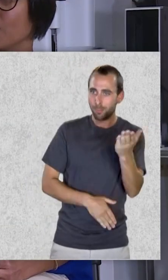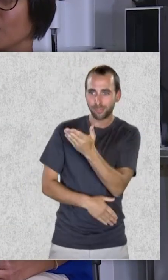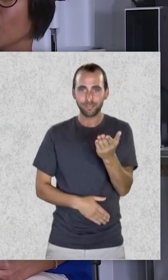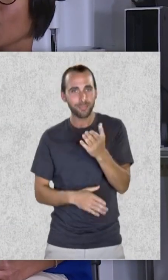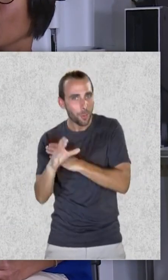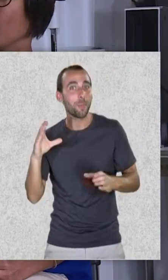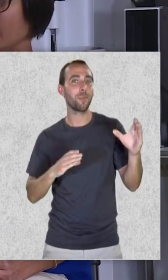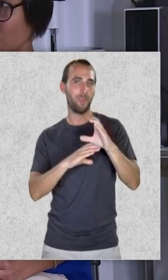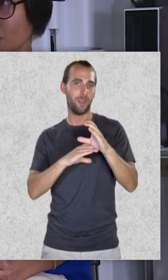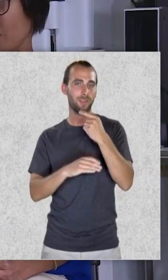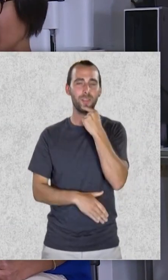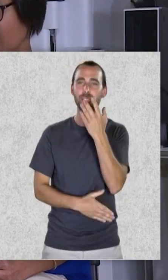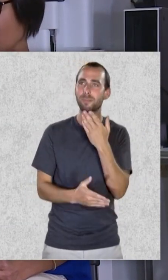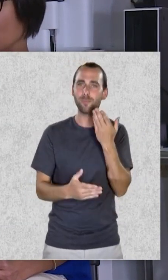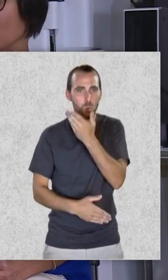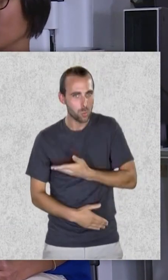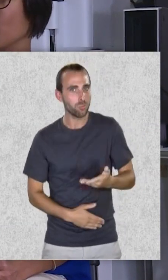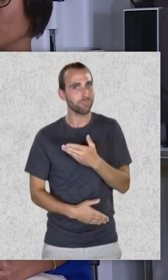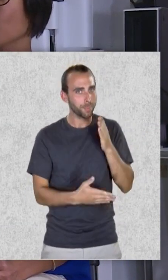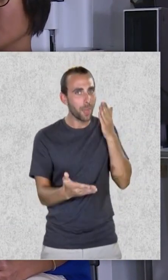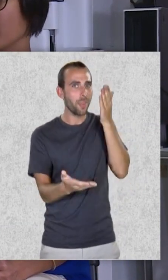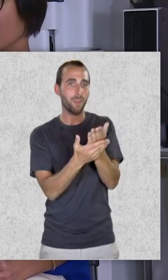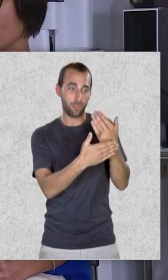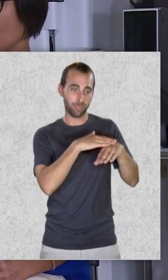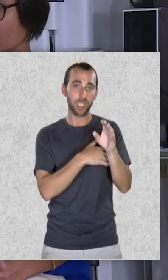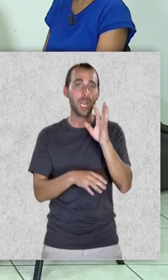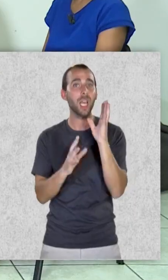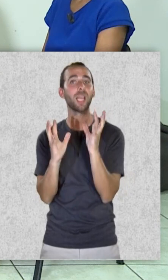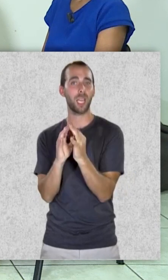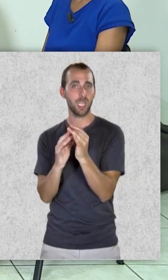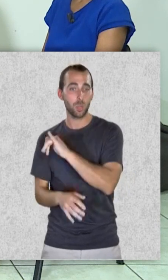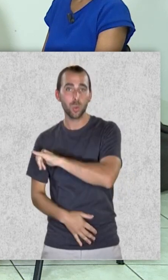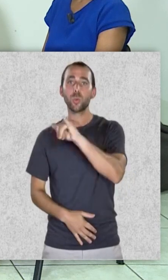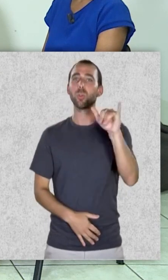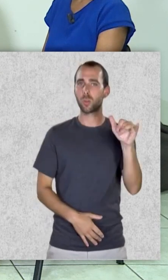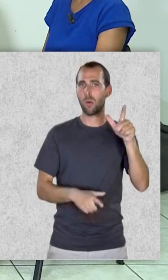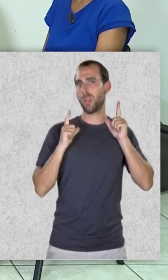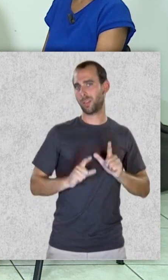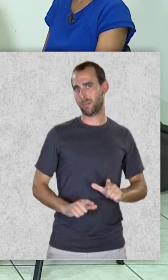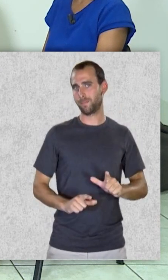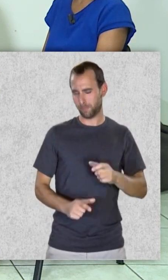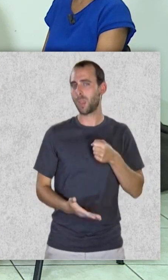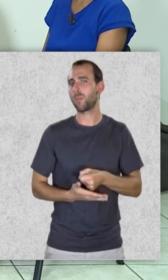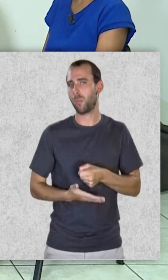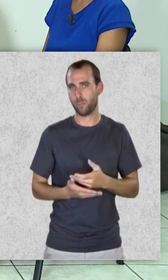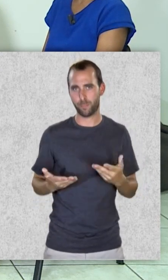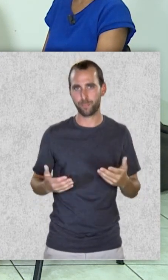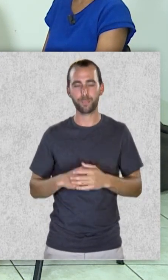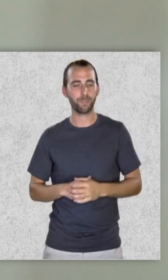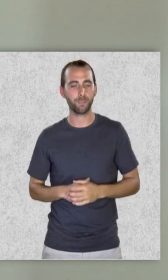plutôt en crèche, à partir de la crèche jusqu'au lycée au moins. Donc nous